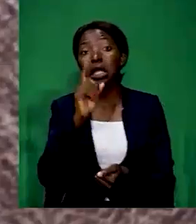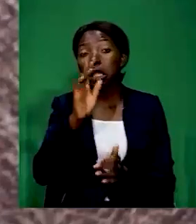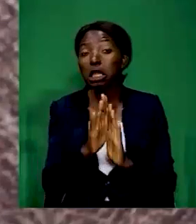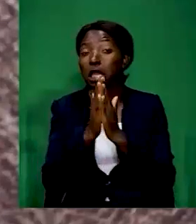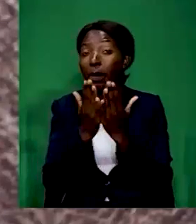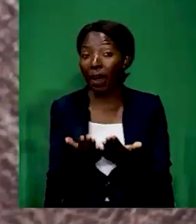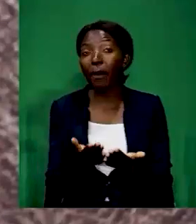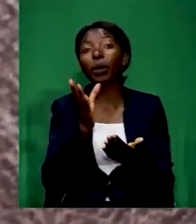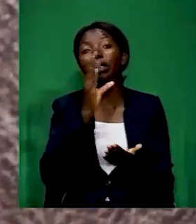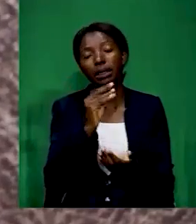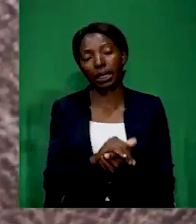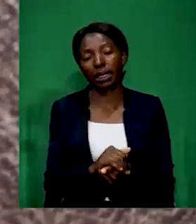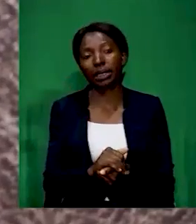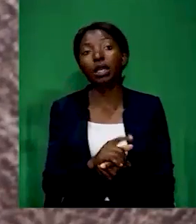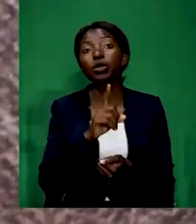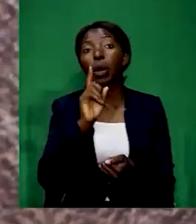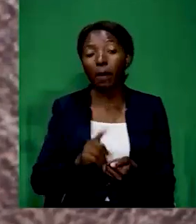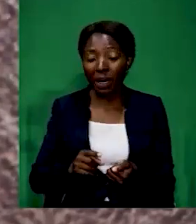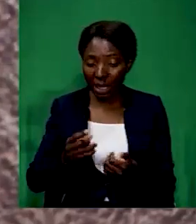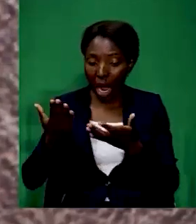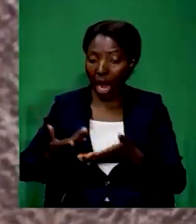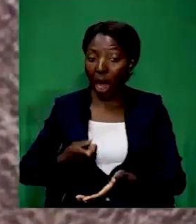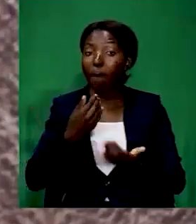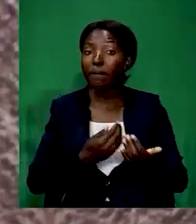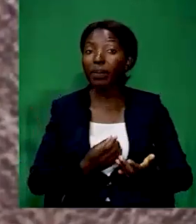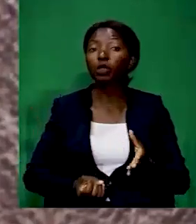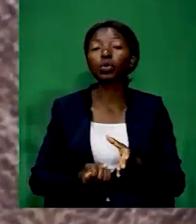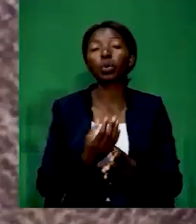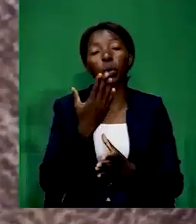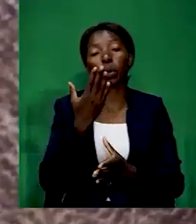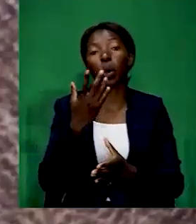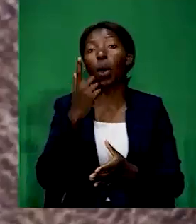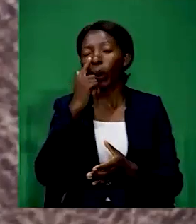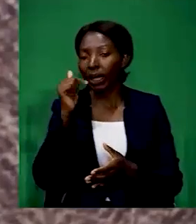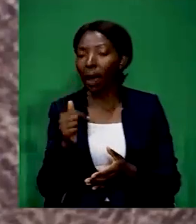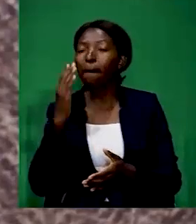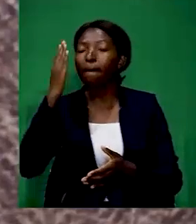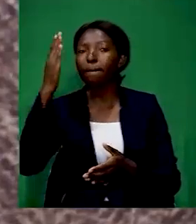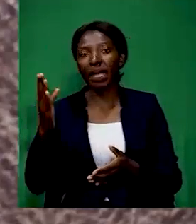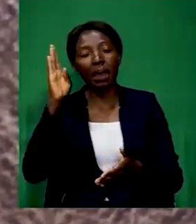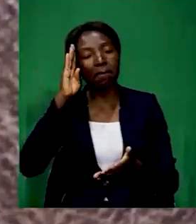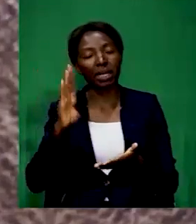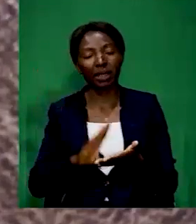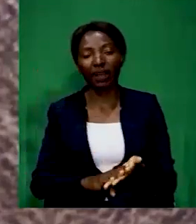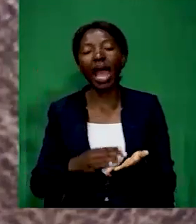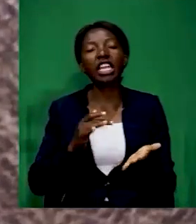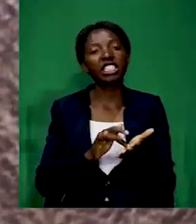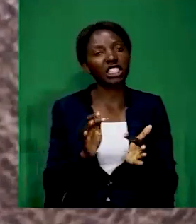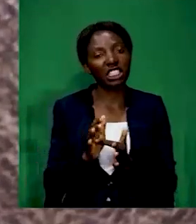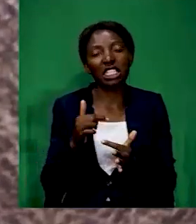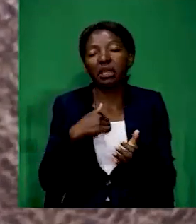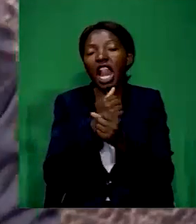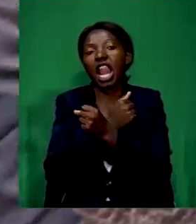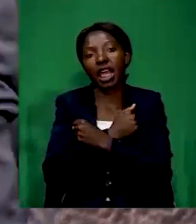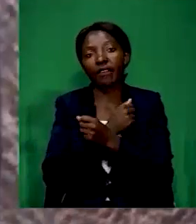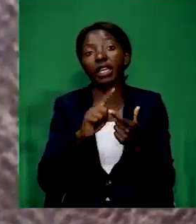Bhaibheri shoko ramwari rinoti mutenderei kukura asvike pazera rekutenda kuti ini Jesu uyu